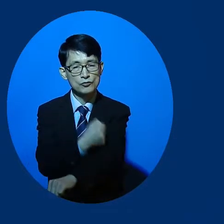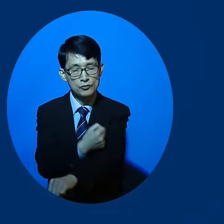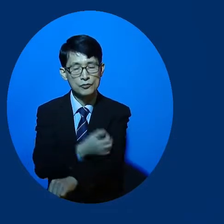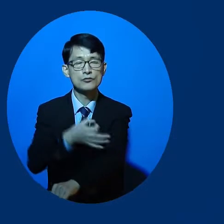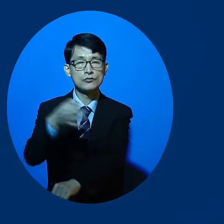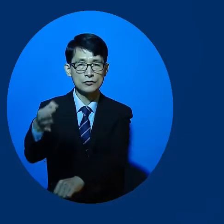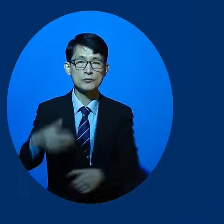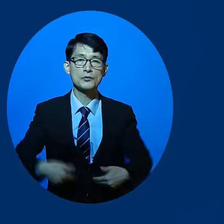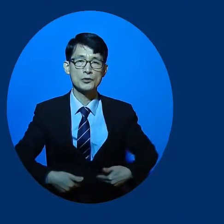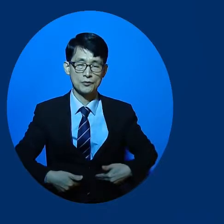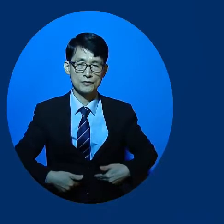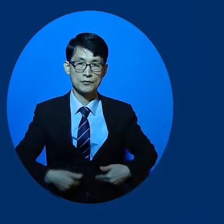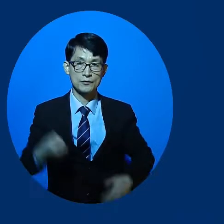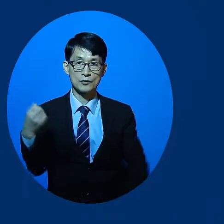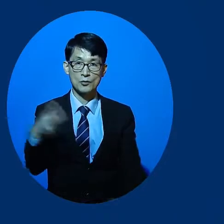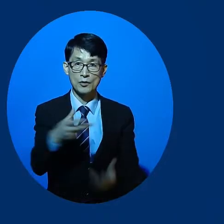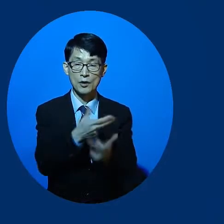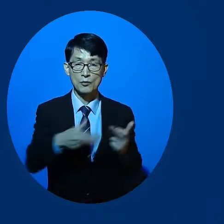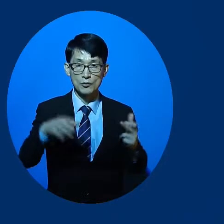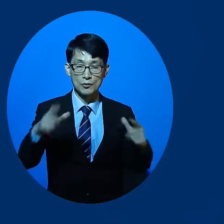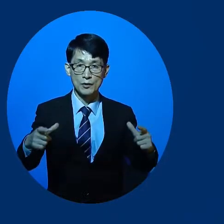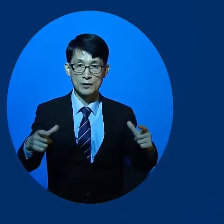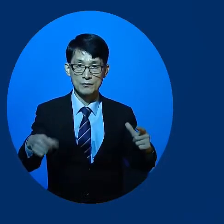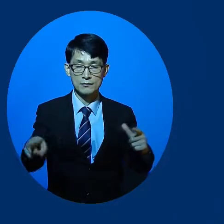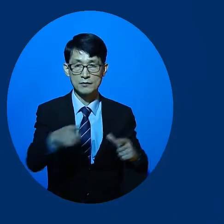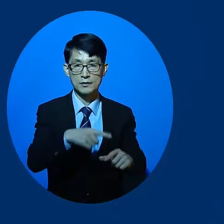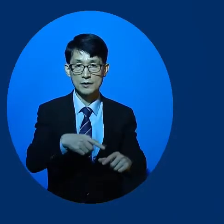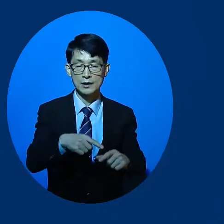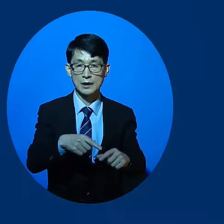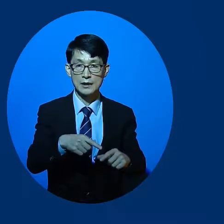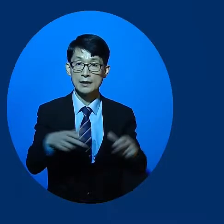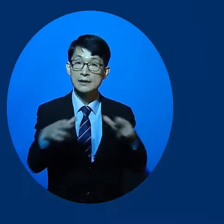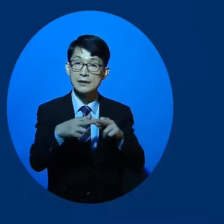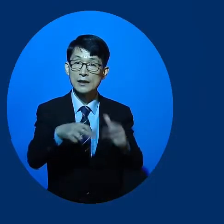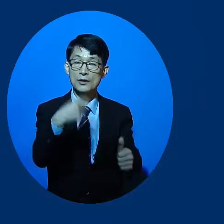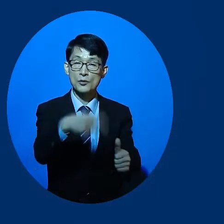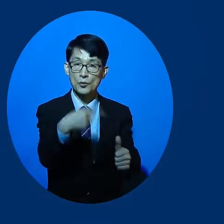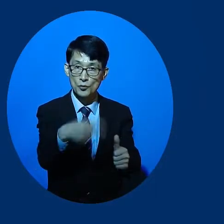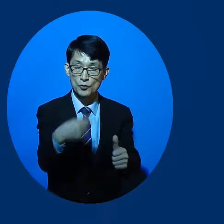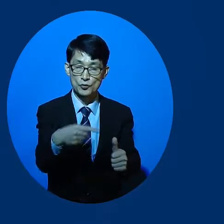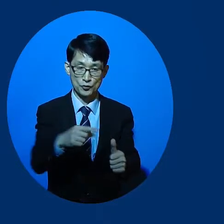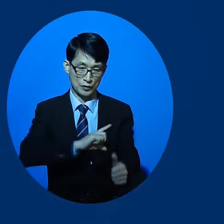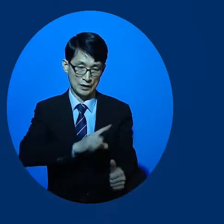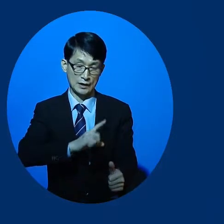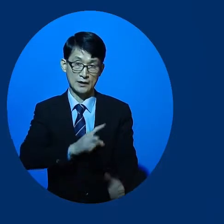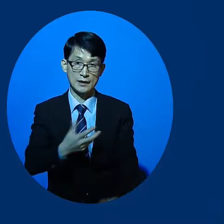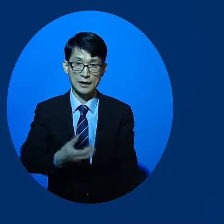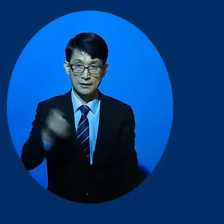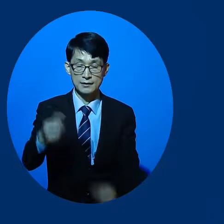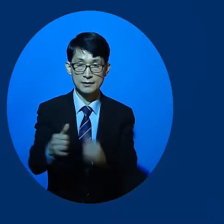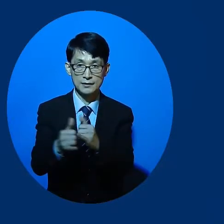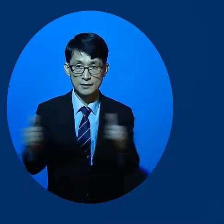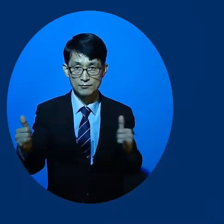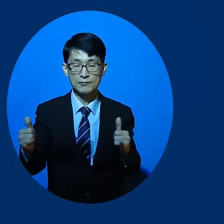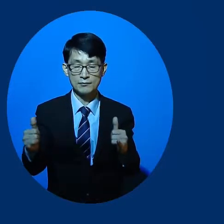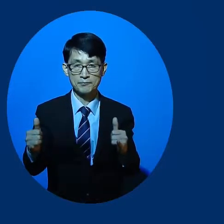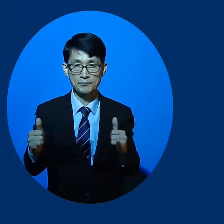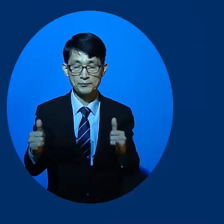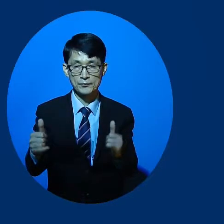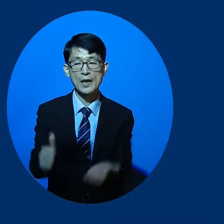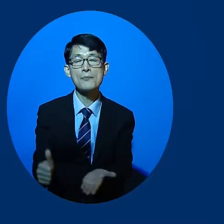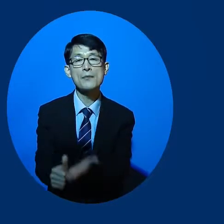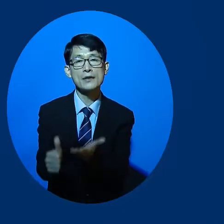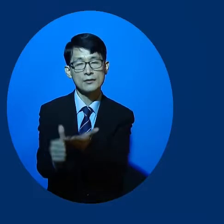끝으로 강원도는 지역의 생활스포츠 지도사 자격증 소지자 중 우수한 인력을 확보하기 위한 노력을 해야 합니다. 이를